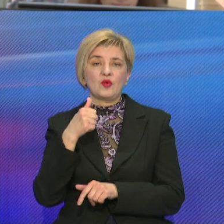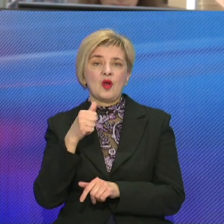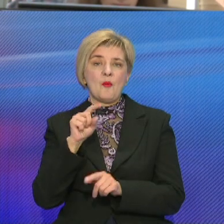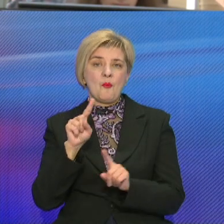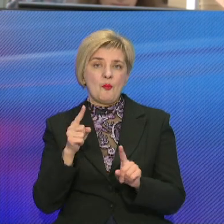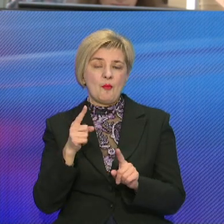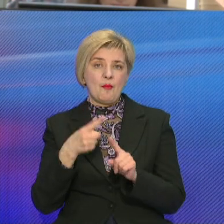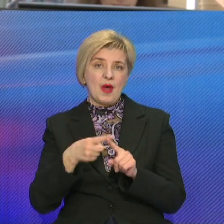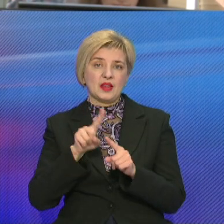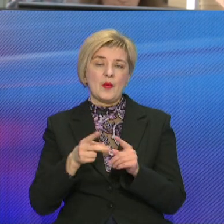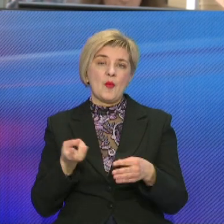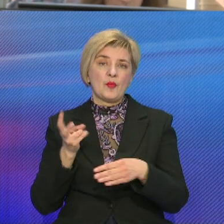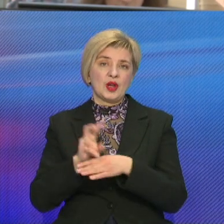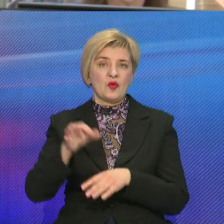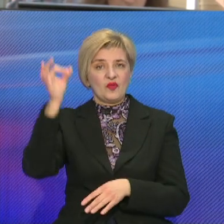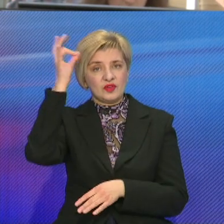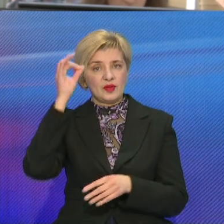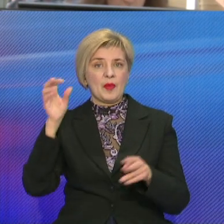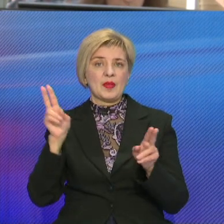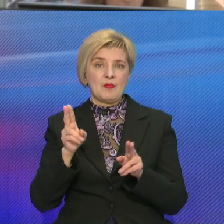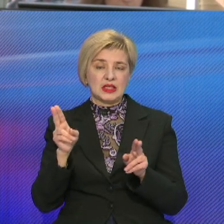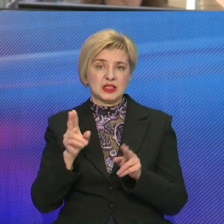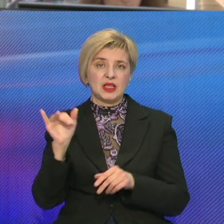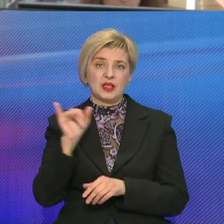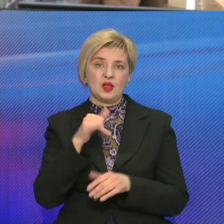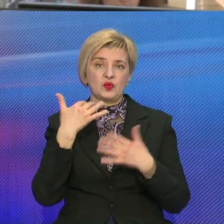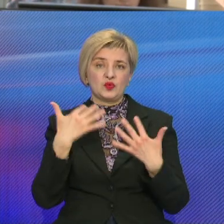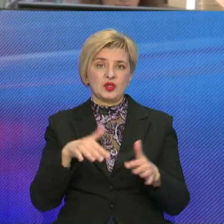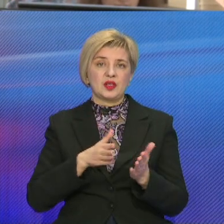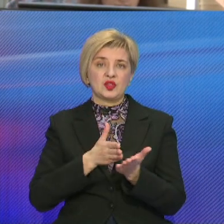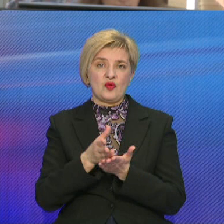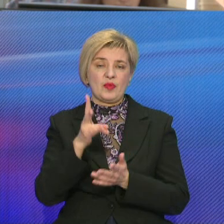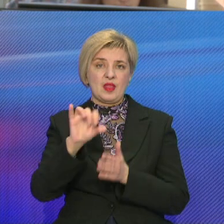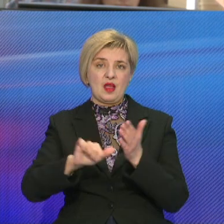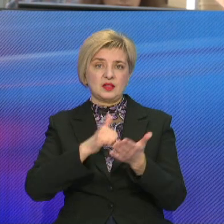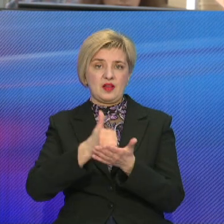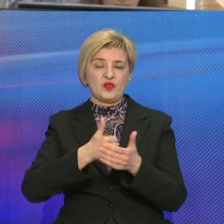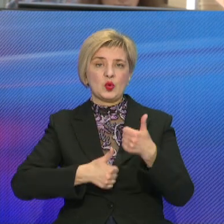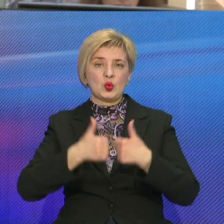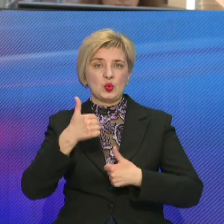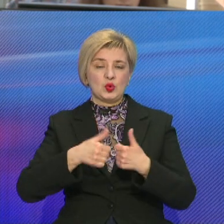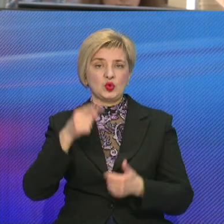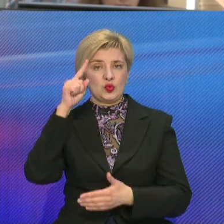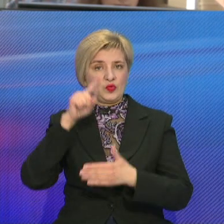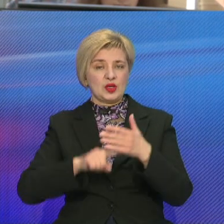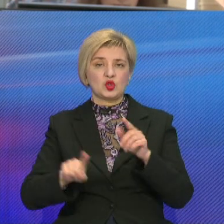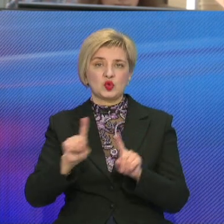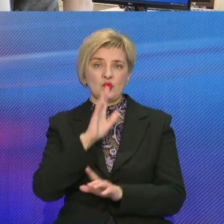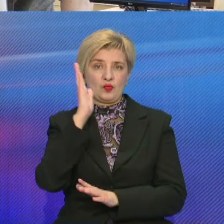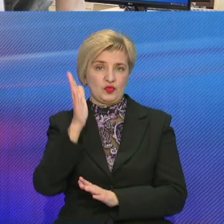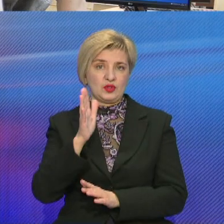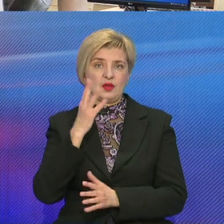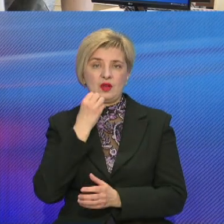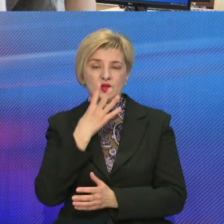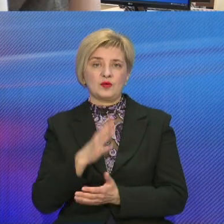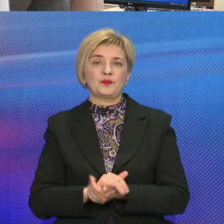приходим, вспоминаем азы и уже идем на основной тур с уверенностью, что все будет хорошо. На